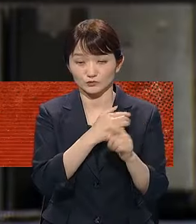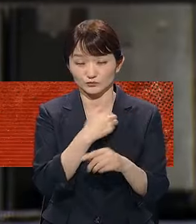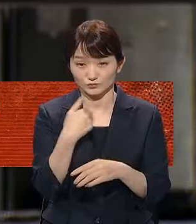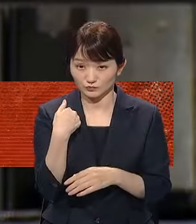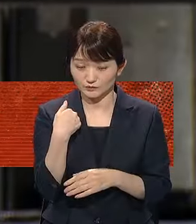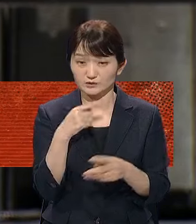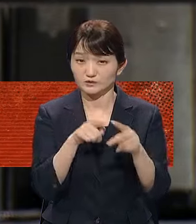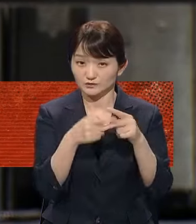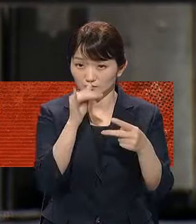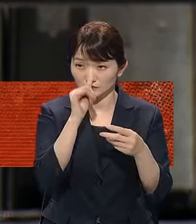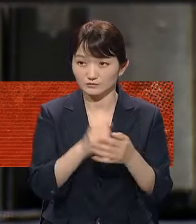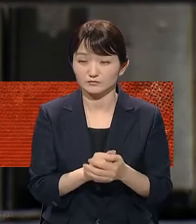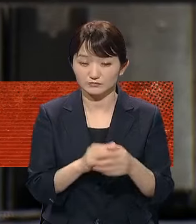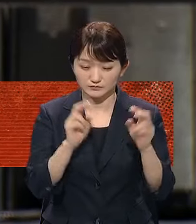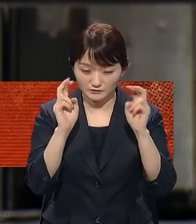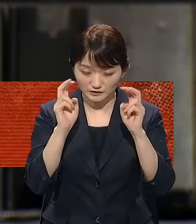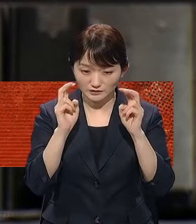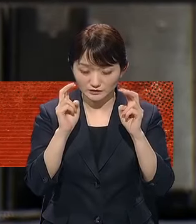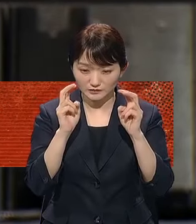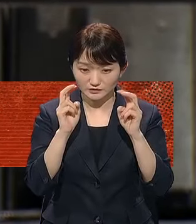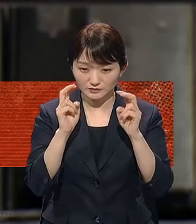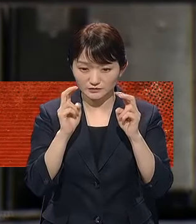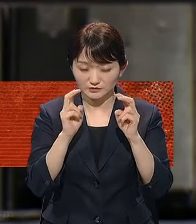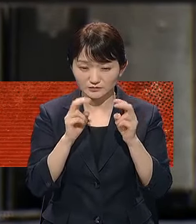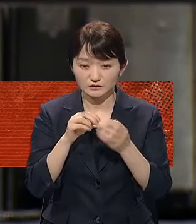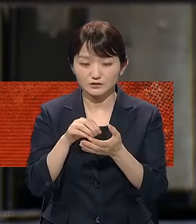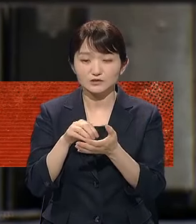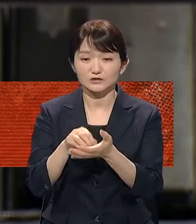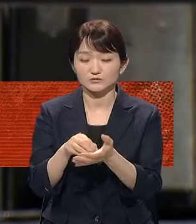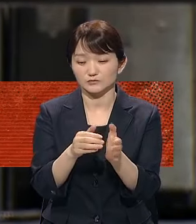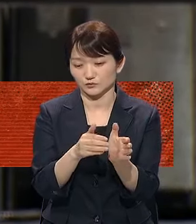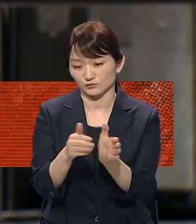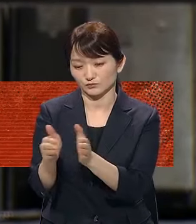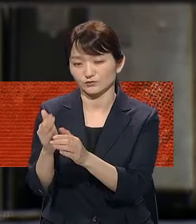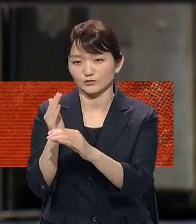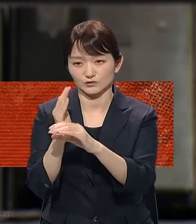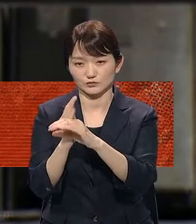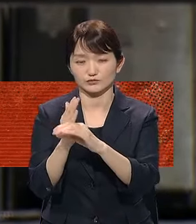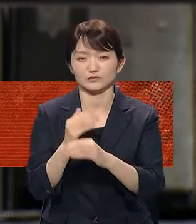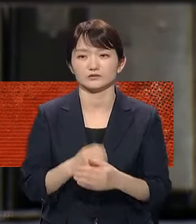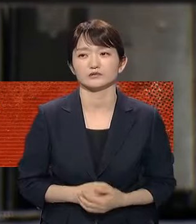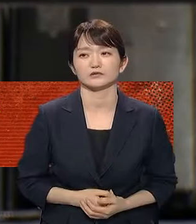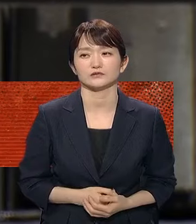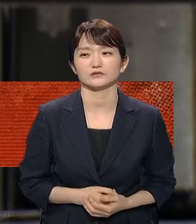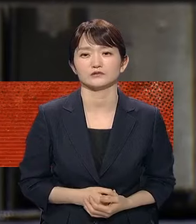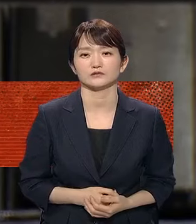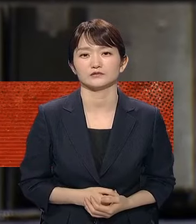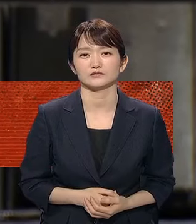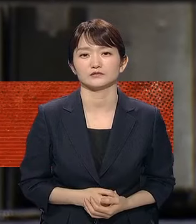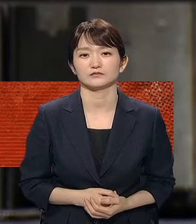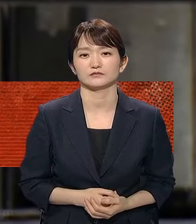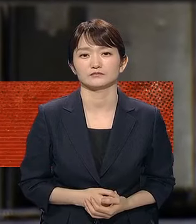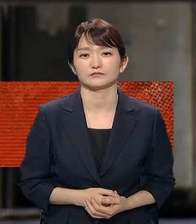있고 저 직장 준비하고 있고 취준생이라면 충분히 이해되는데 두 가지 딱 두 가지입니다